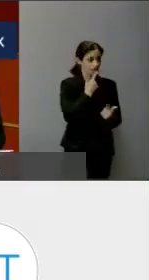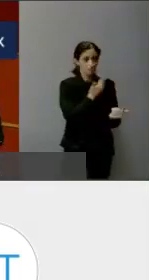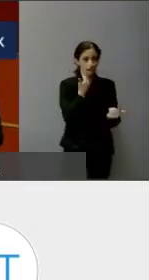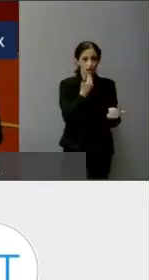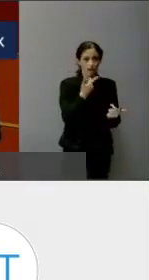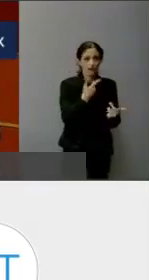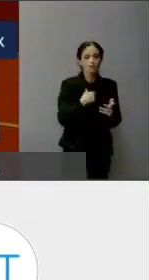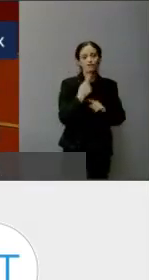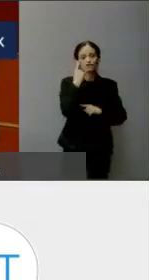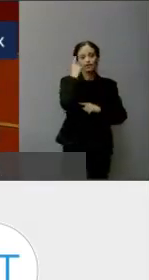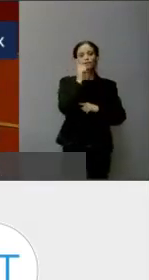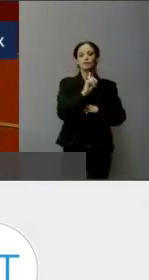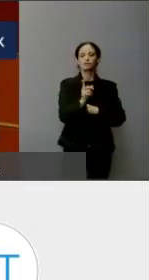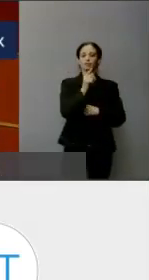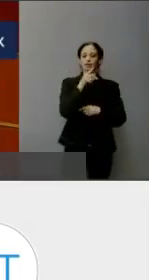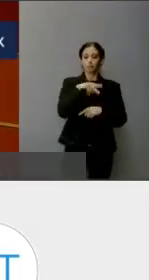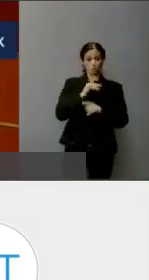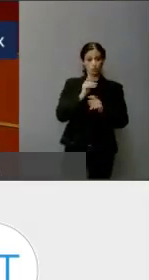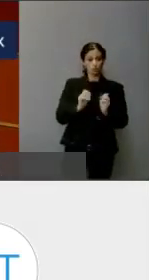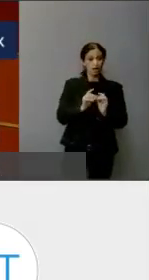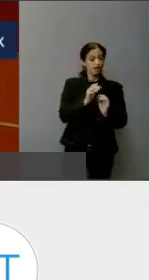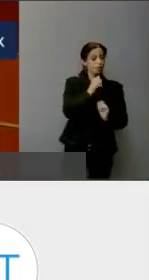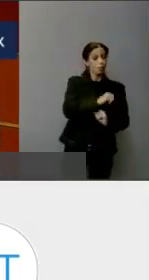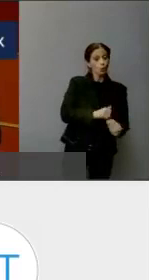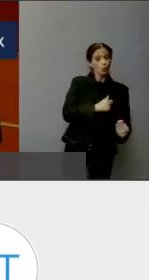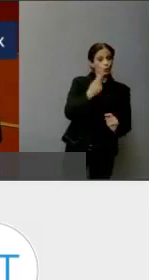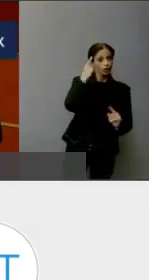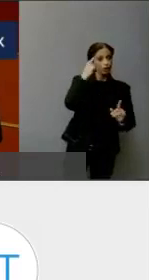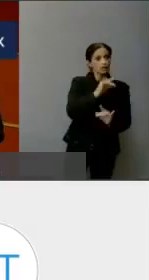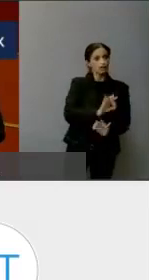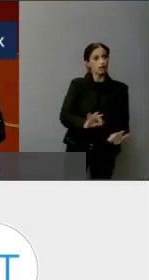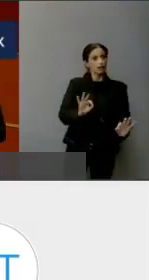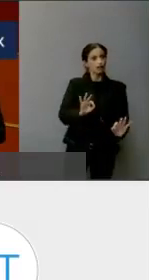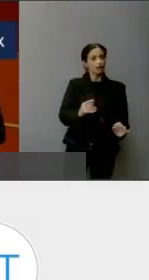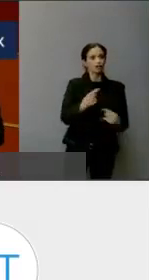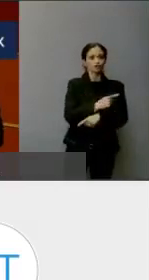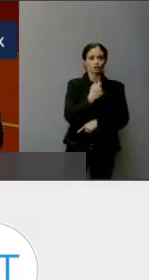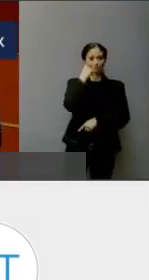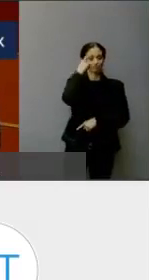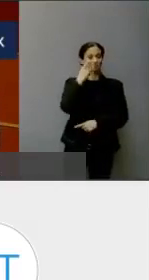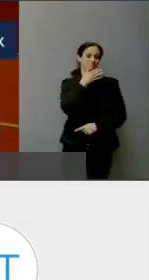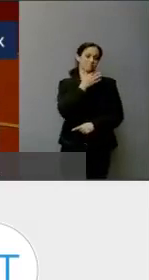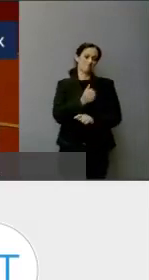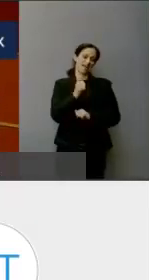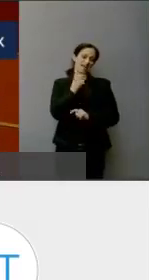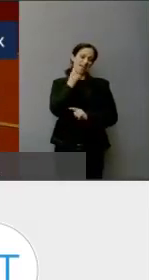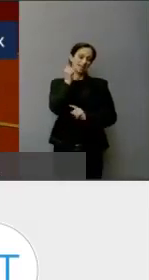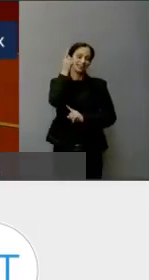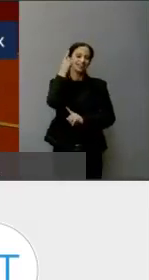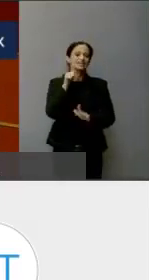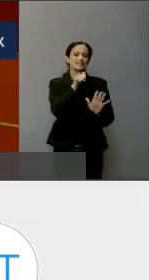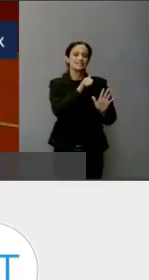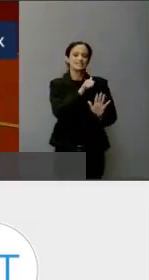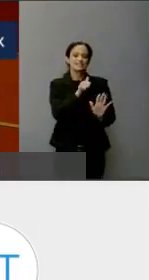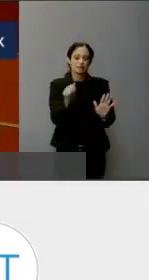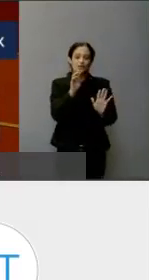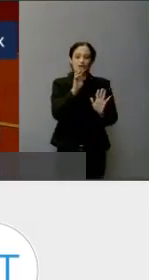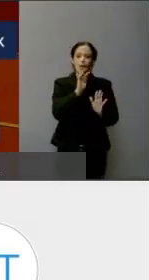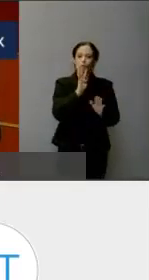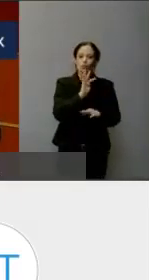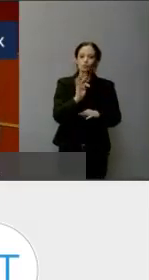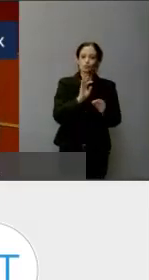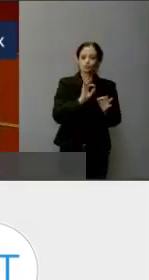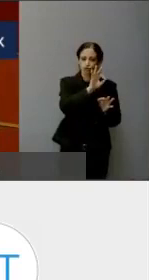e neppure al comune vengono in mente le dritte 6.480 metri quadri di nuova costruzione residenze a cui